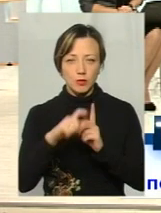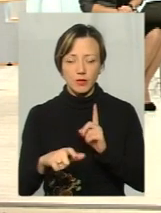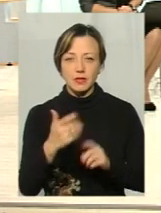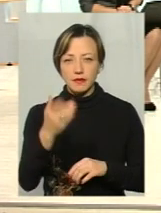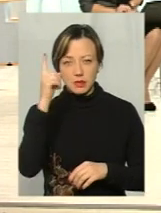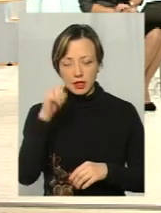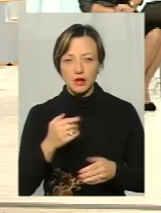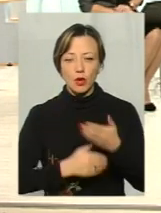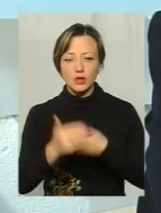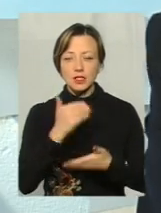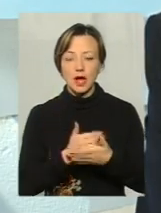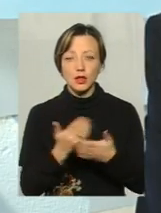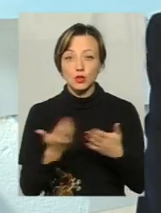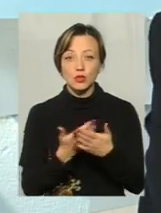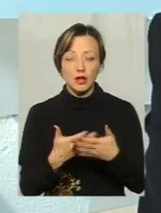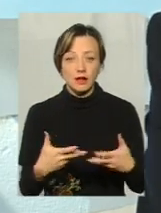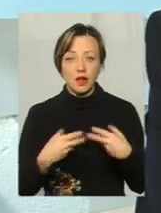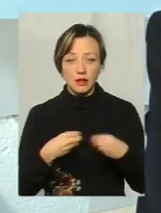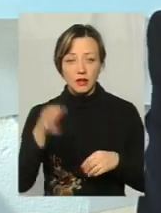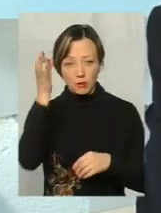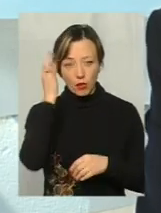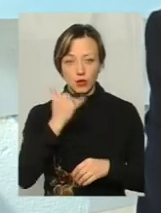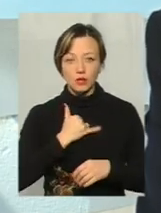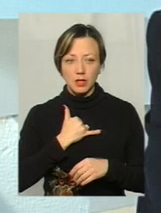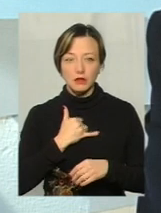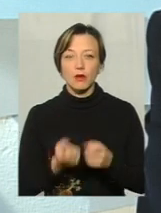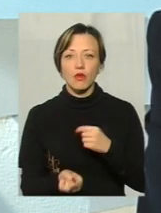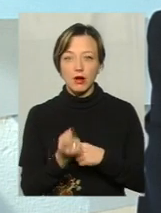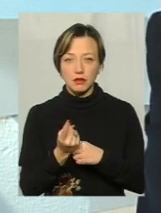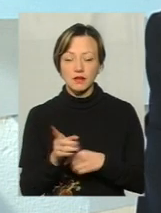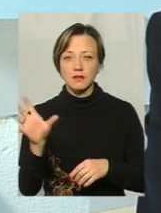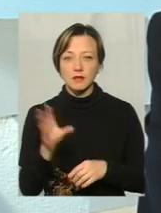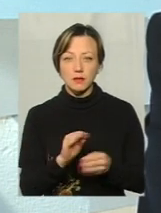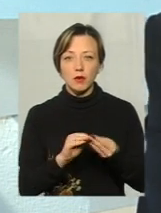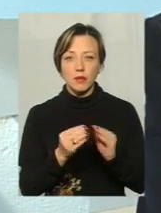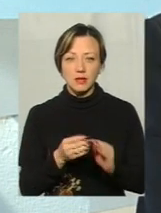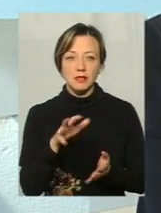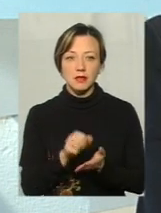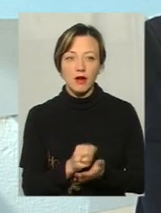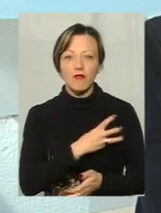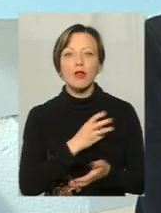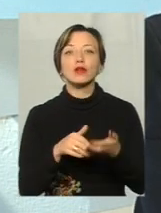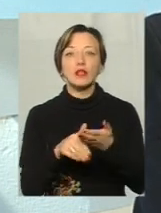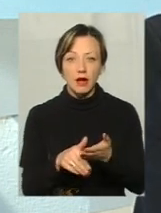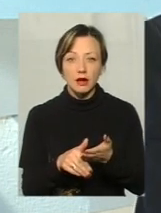останній сюжет мене вразив і ще раз наповнив. У нас, оказується, всіми проблемами займаються